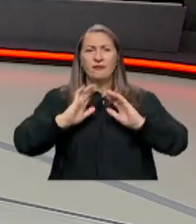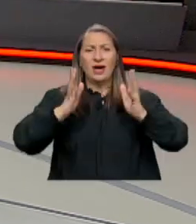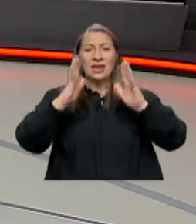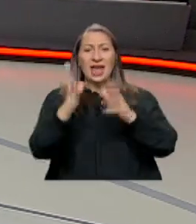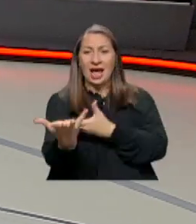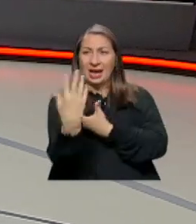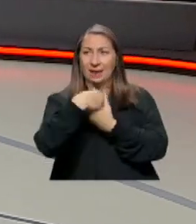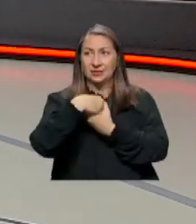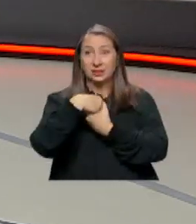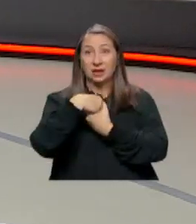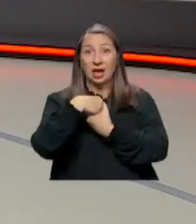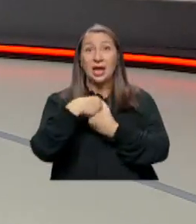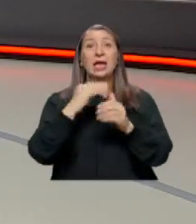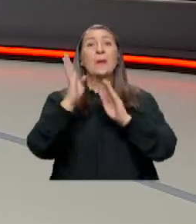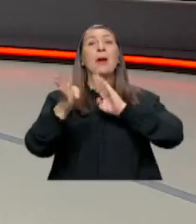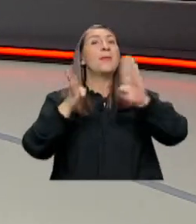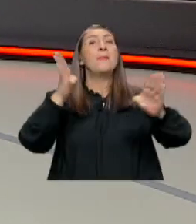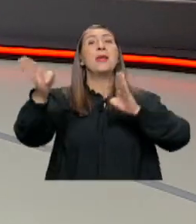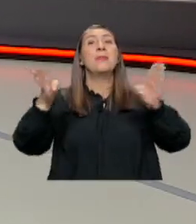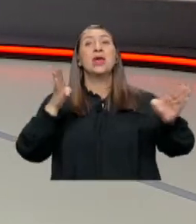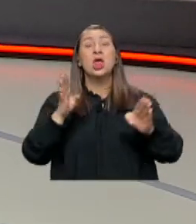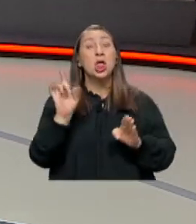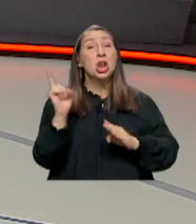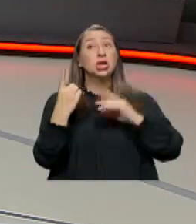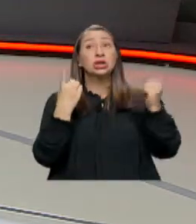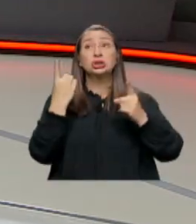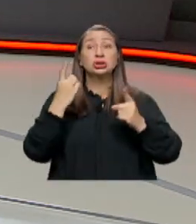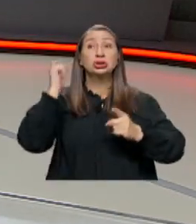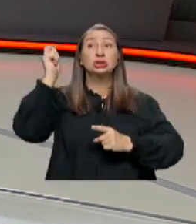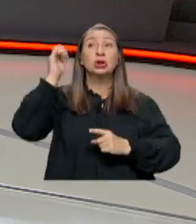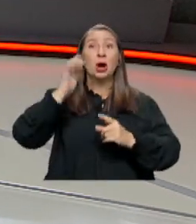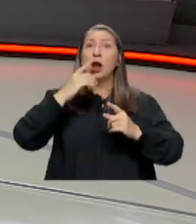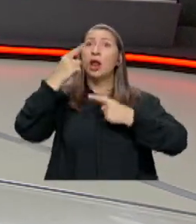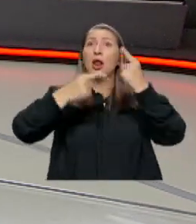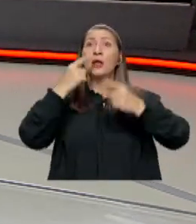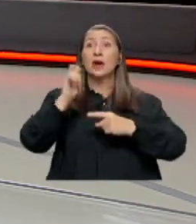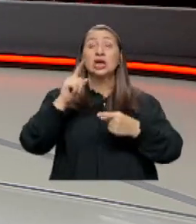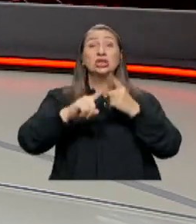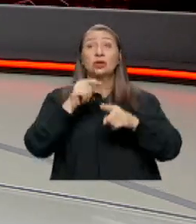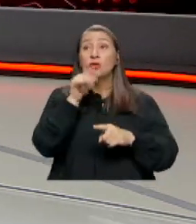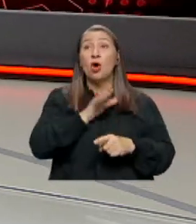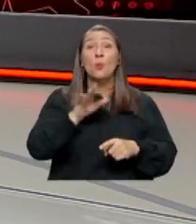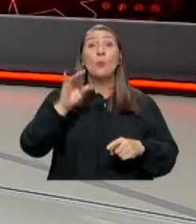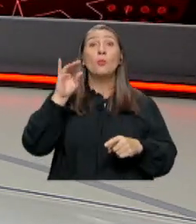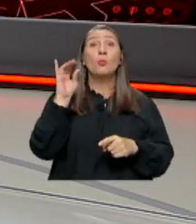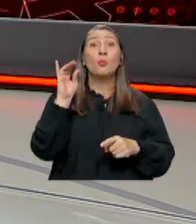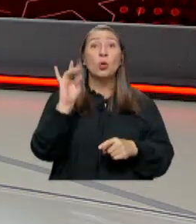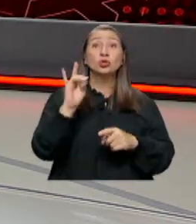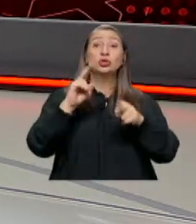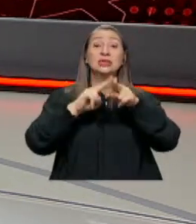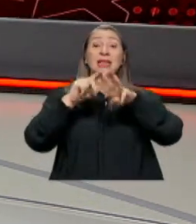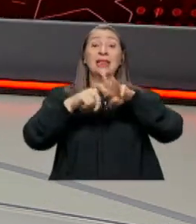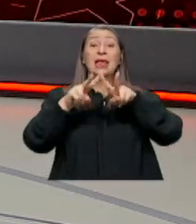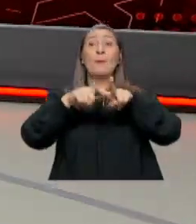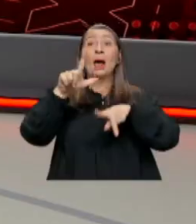etkinlikleri kapsamında gittiği yerlerde ilginç sloganlarla karşılaşıyor. Kılıçdaroğlu'na Bozkurt Kemal